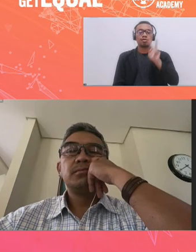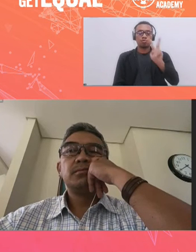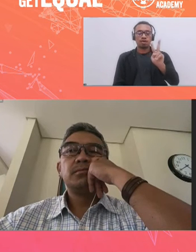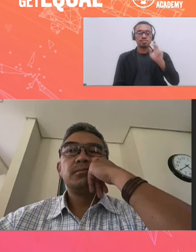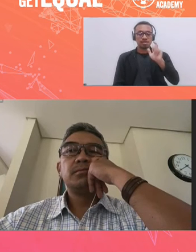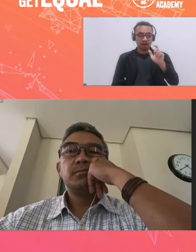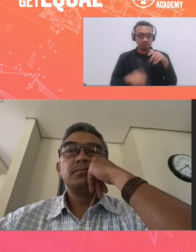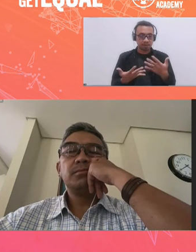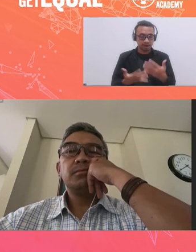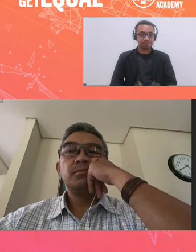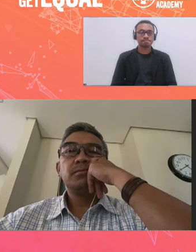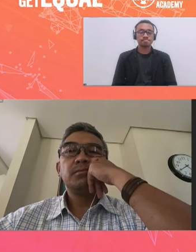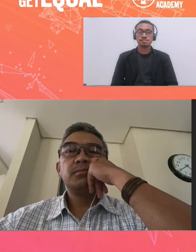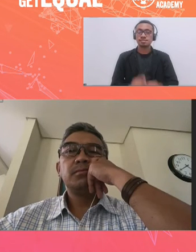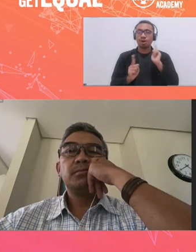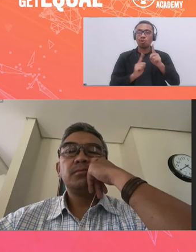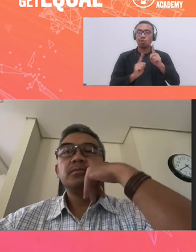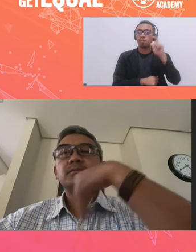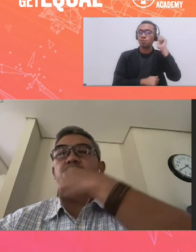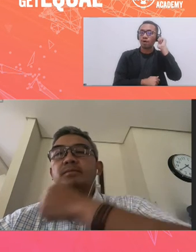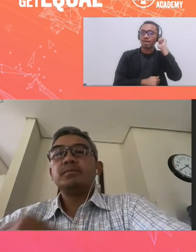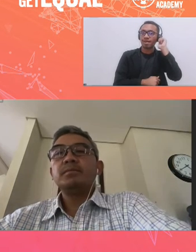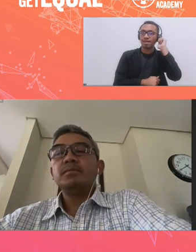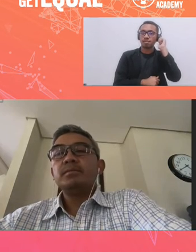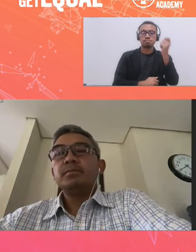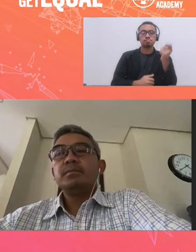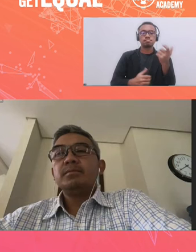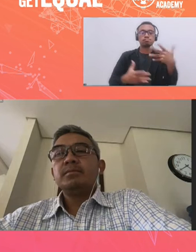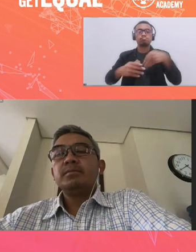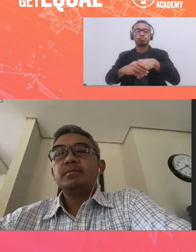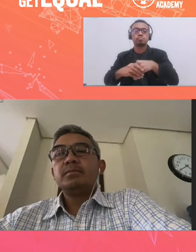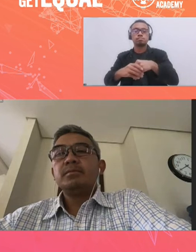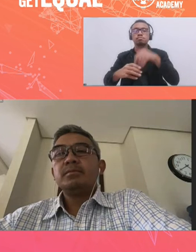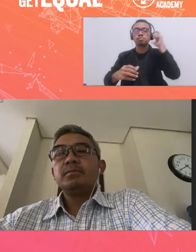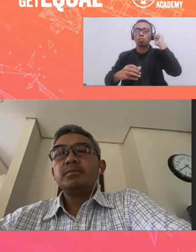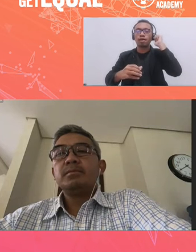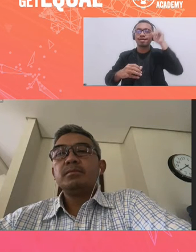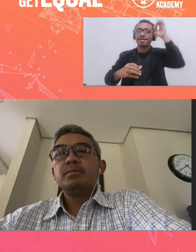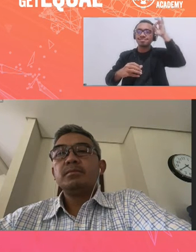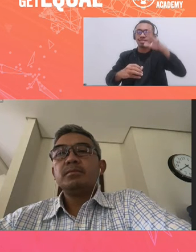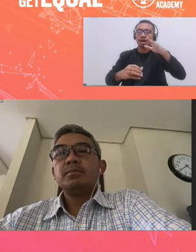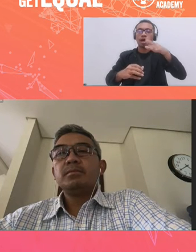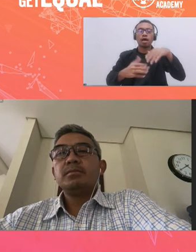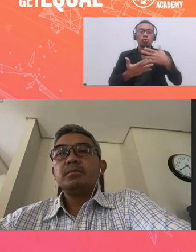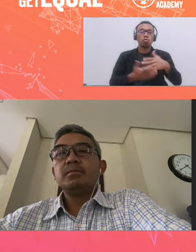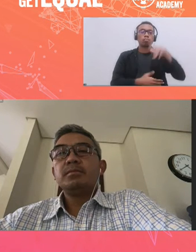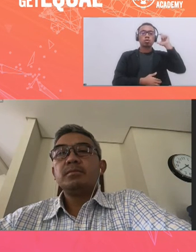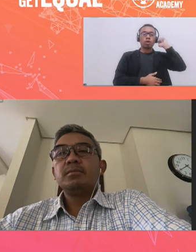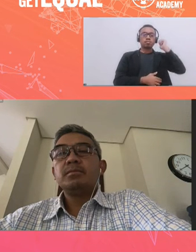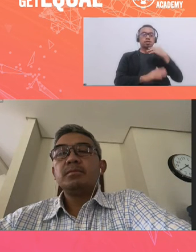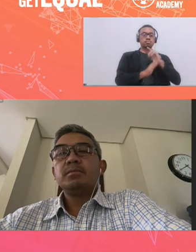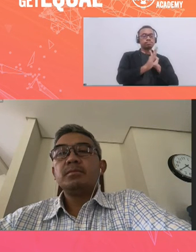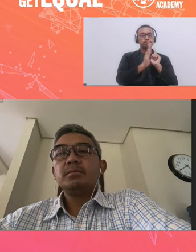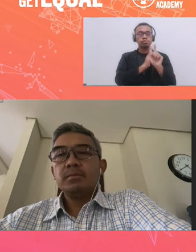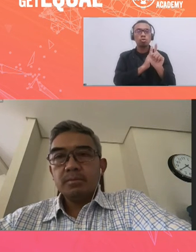situ, itu relatif nggak bisa dilawan kalau perempuan sudah mulai menonjol. Itu kalau udah masuk dunia